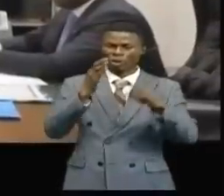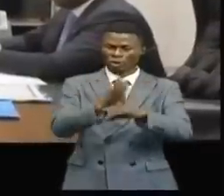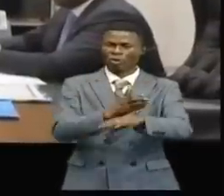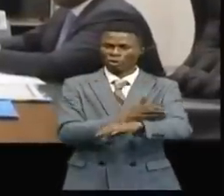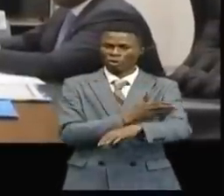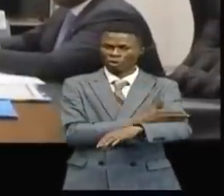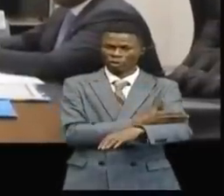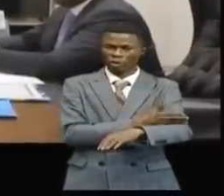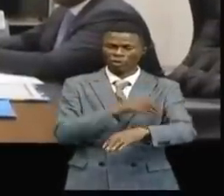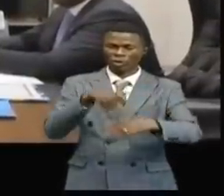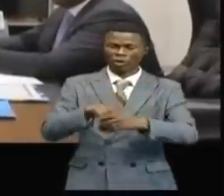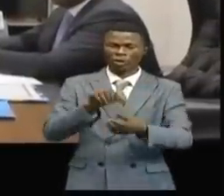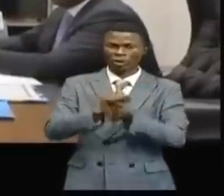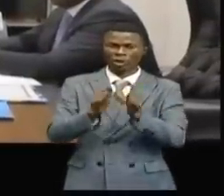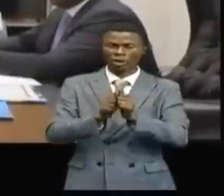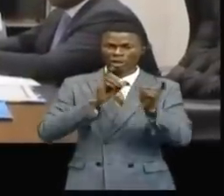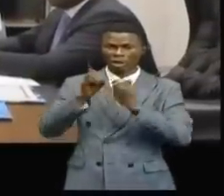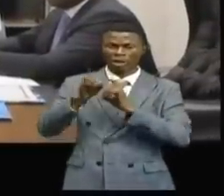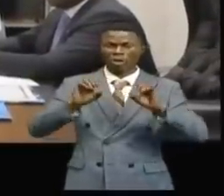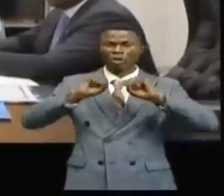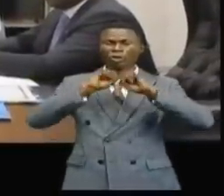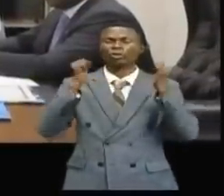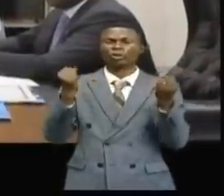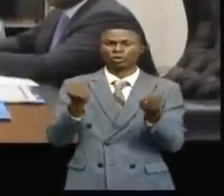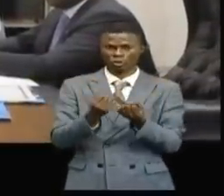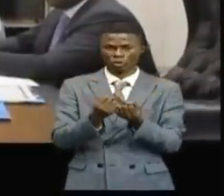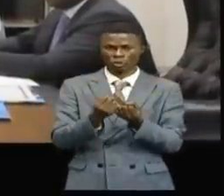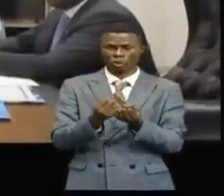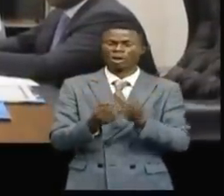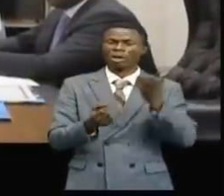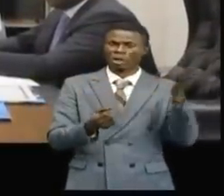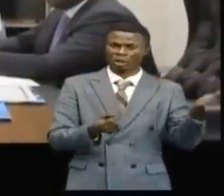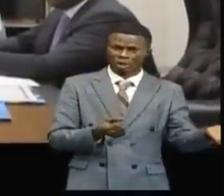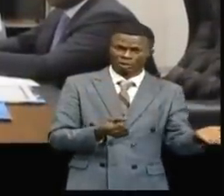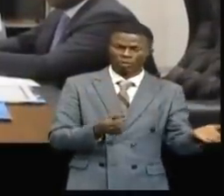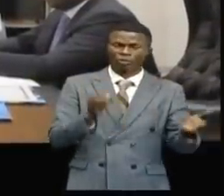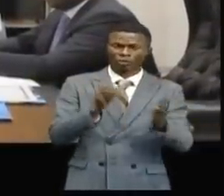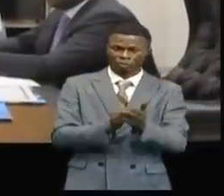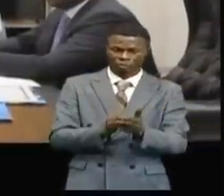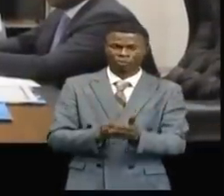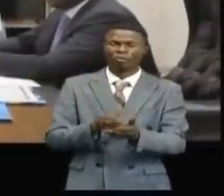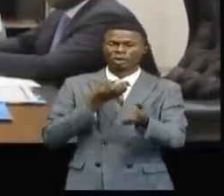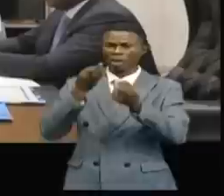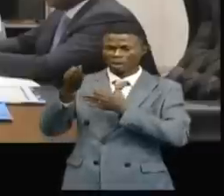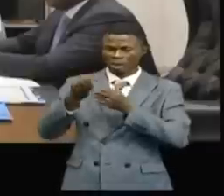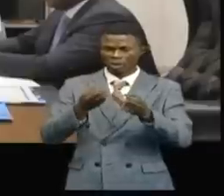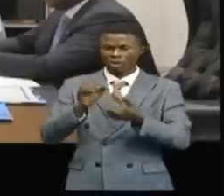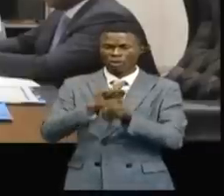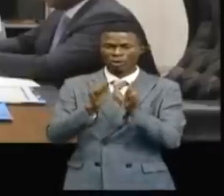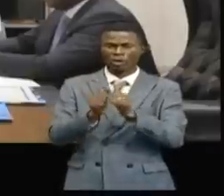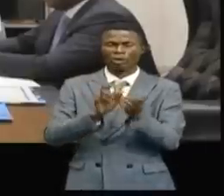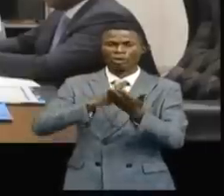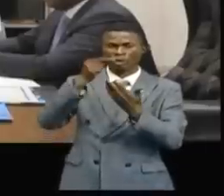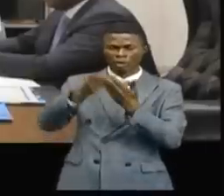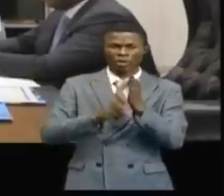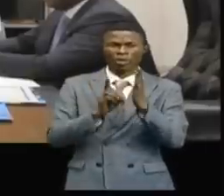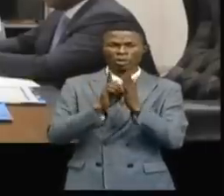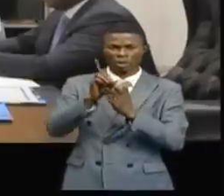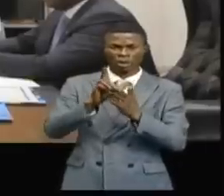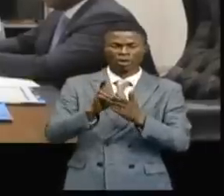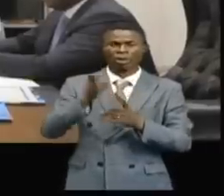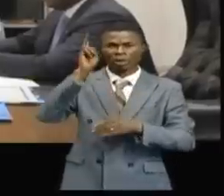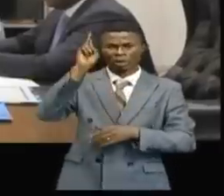processus dans le cadre du dialogue social. Et d'autre part, il a fait l'économie du programme de développement local